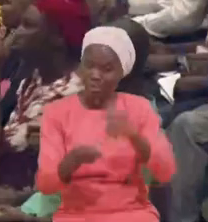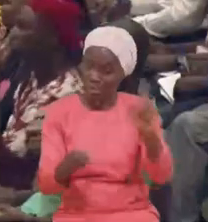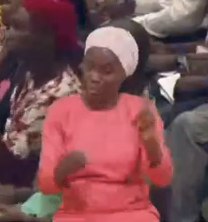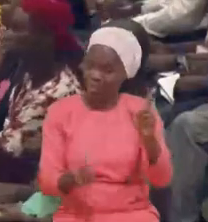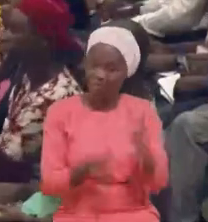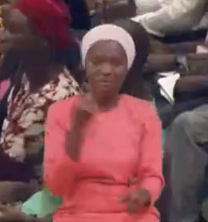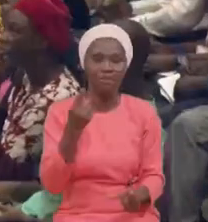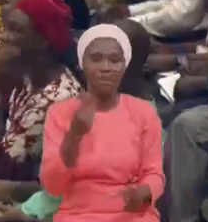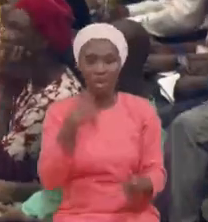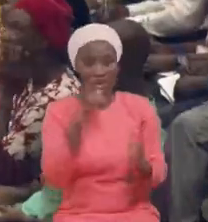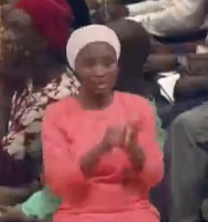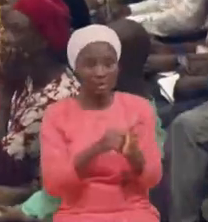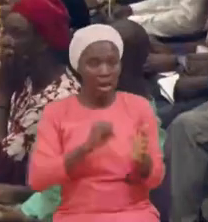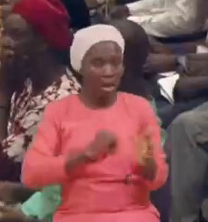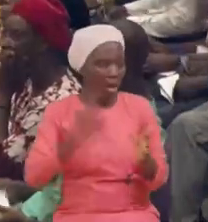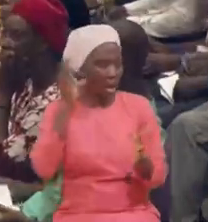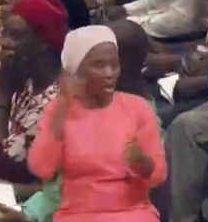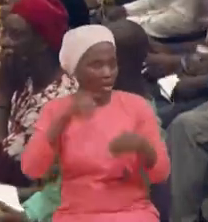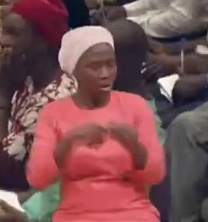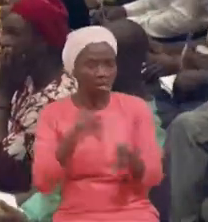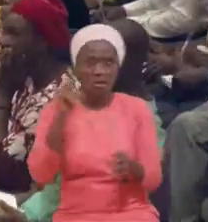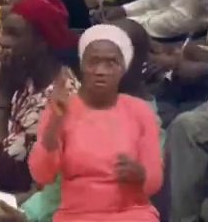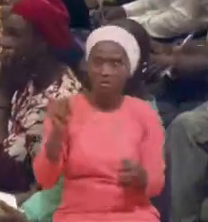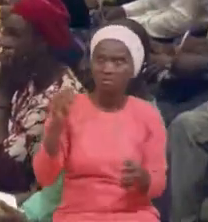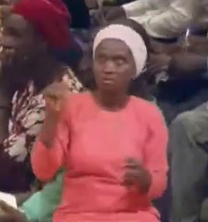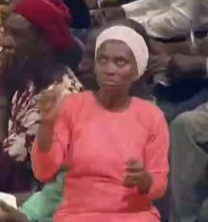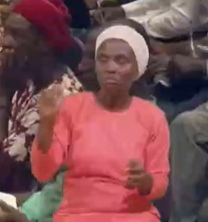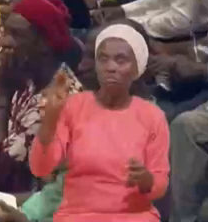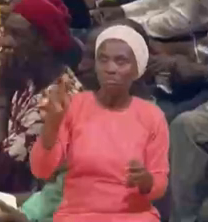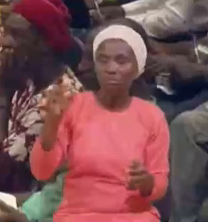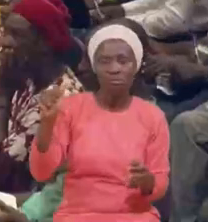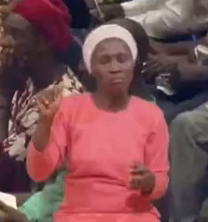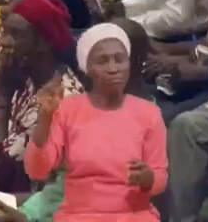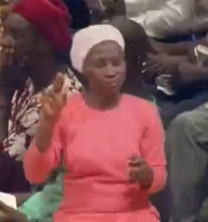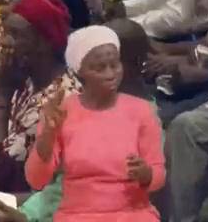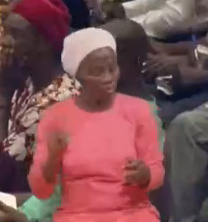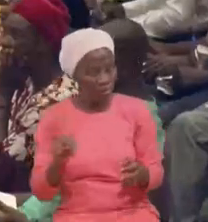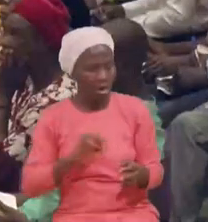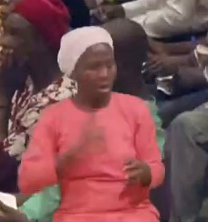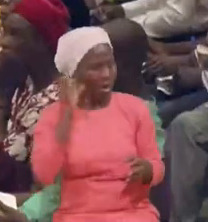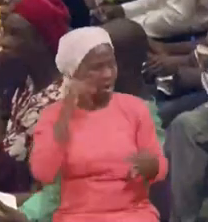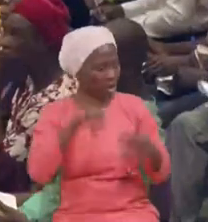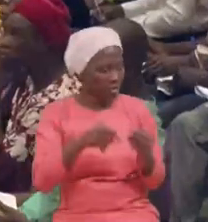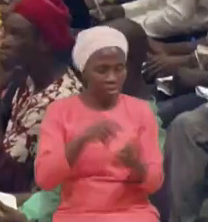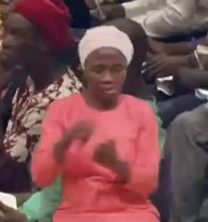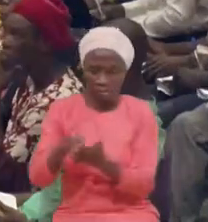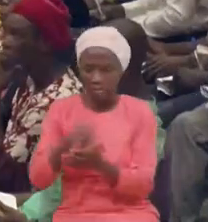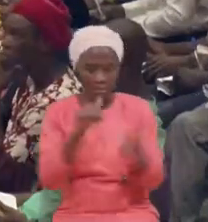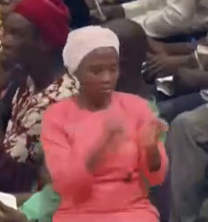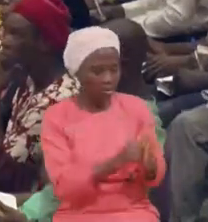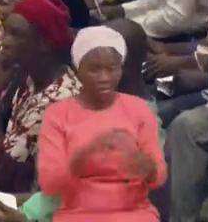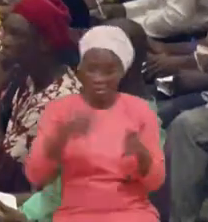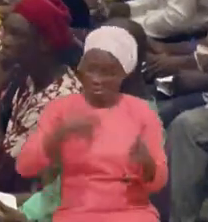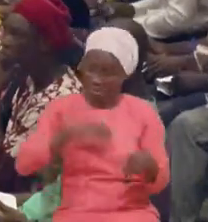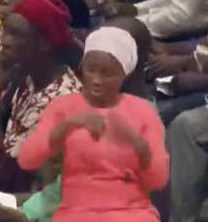d'autres lépreux, mais j'ai lu cela de l'Ancien Testament. J'ai entendu parler de Naaman, de ceci et de cela, mais moi, je ne l'ai pas vu